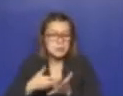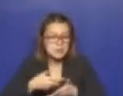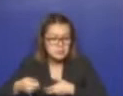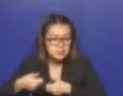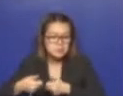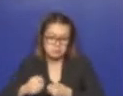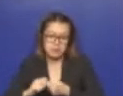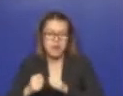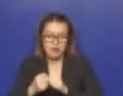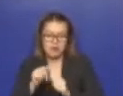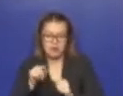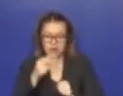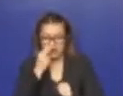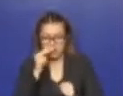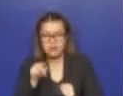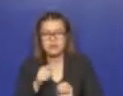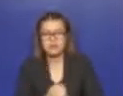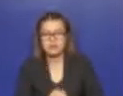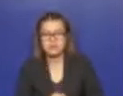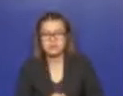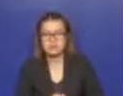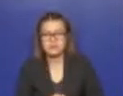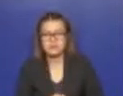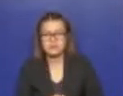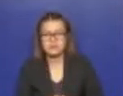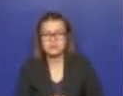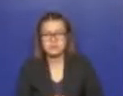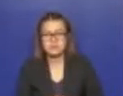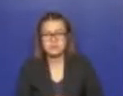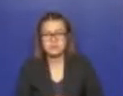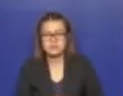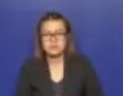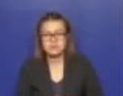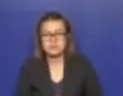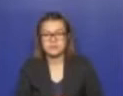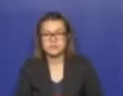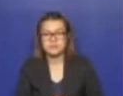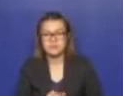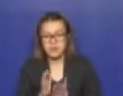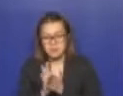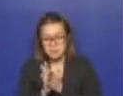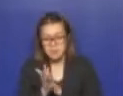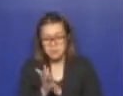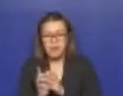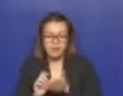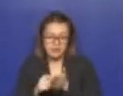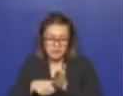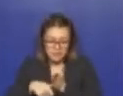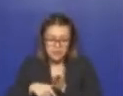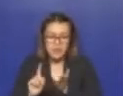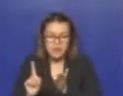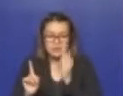เกิดขึ้นฉะนั้นจะต้องมีการปรับโครงสร้างหนี้จะต้องมี